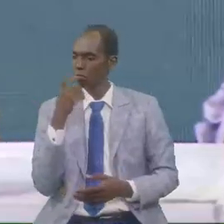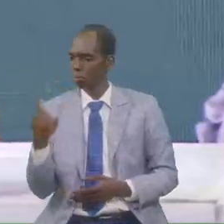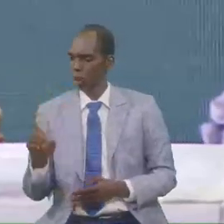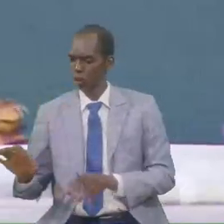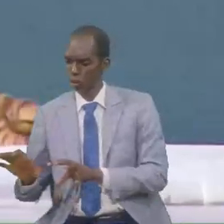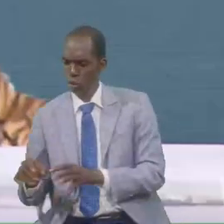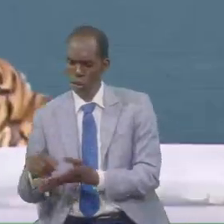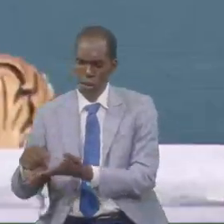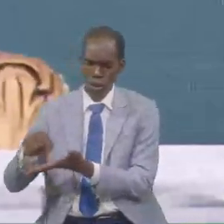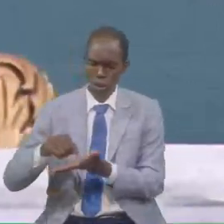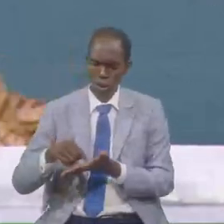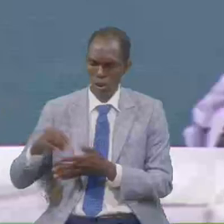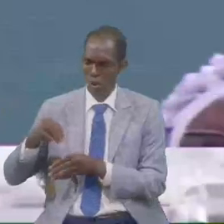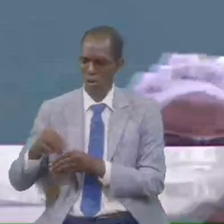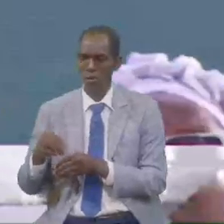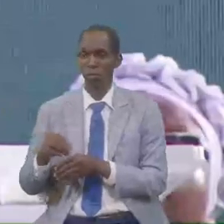Maman dit, est-ce que je peux faire ça?